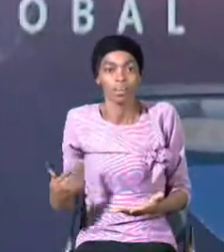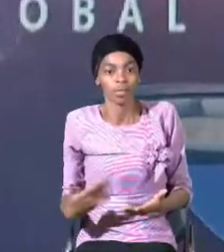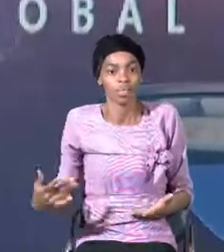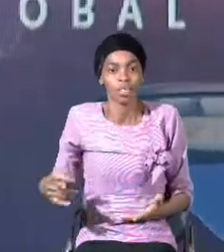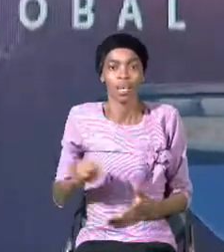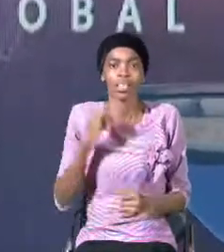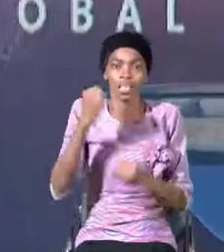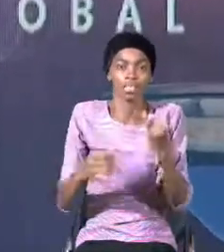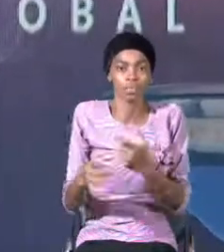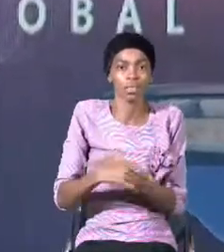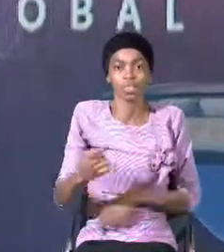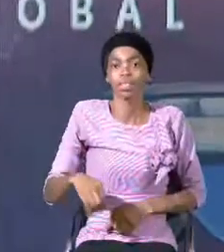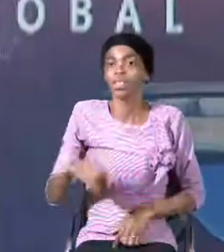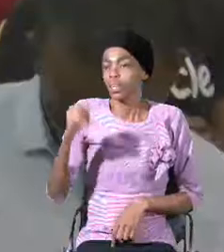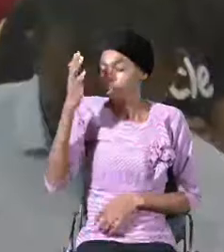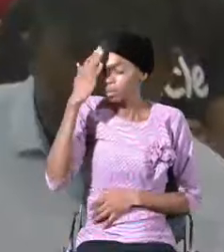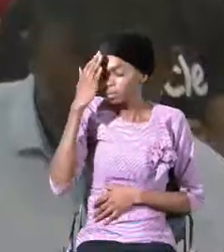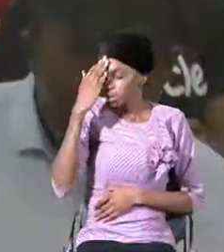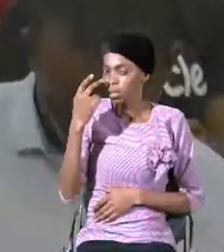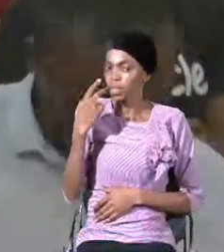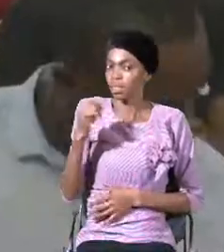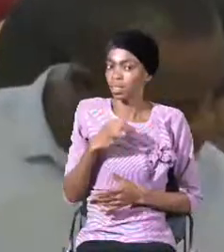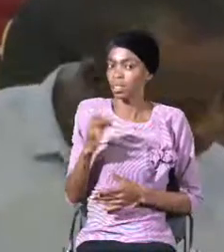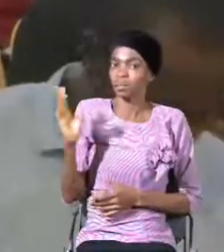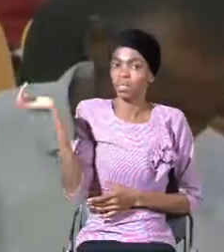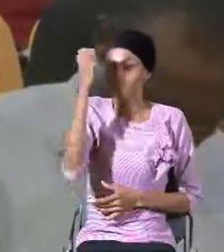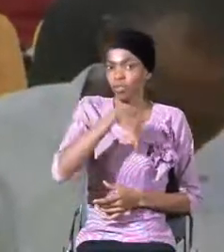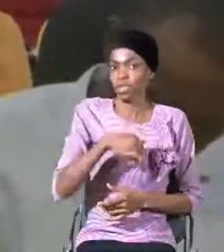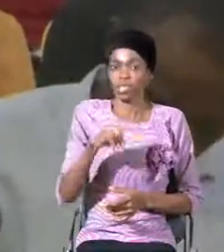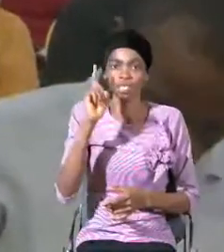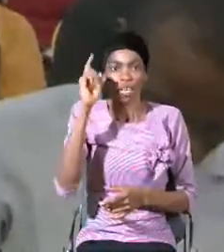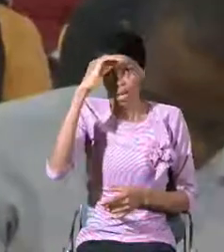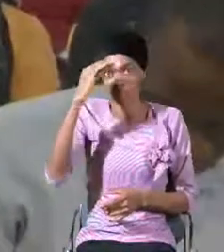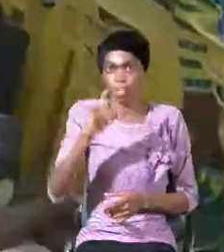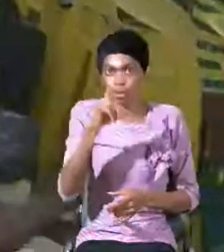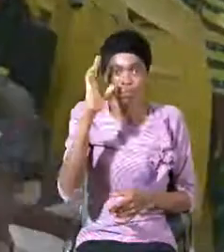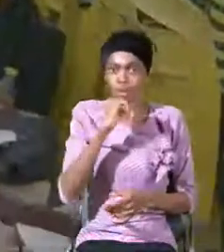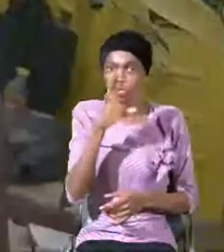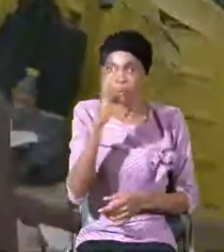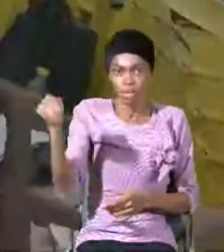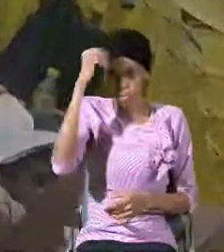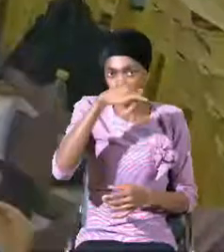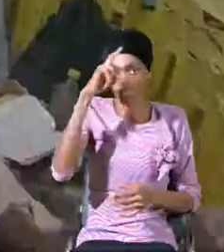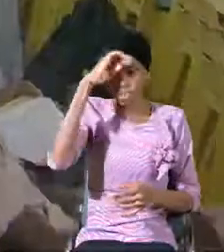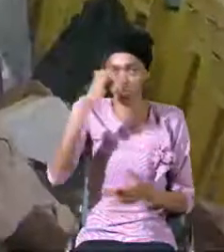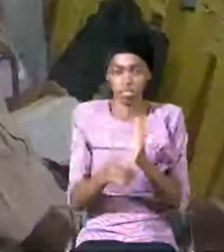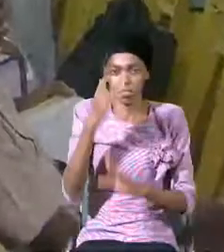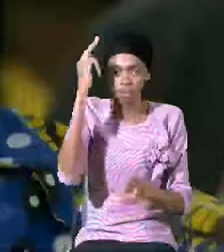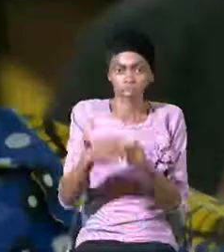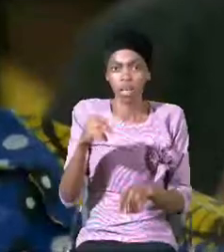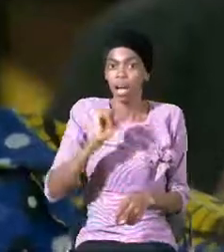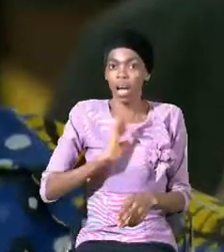qu'il était un insensé. Tu ne seras pas un insensé. Je ne serai pas un insensé. Tu ne